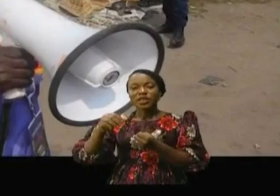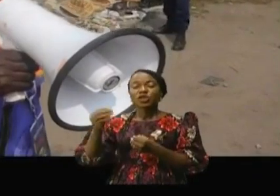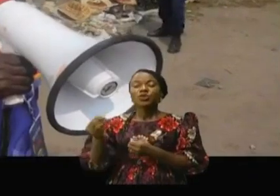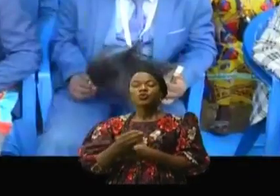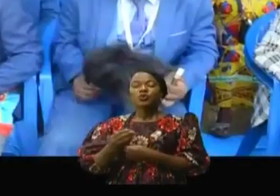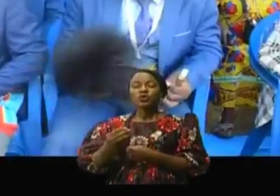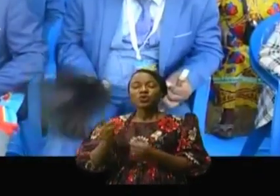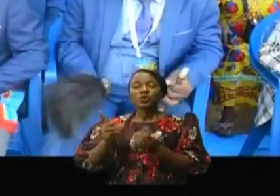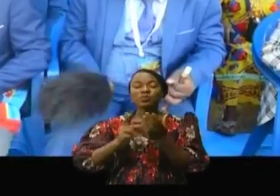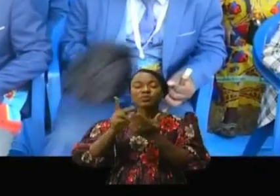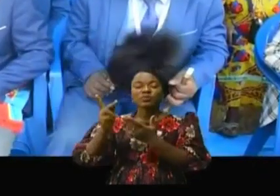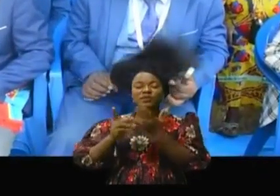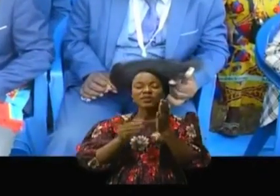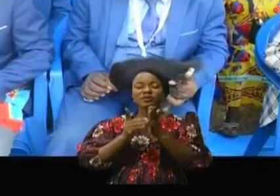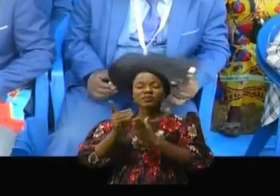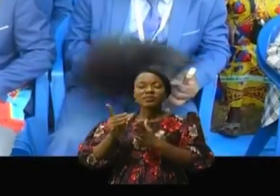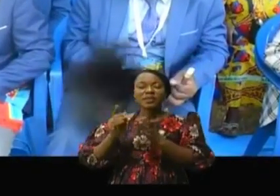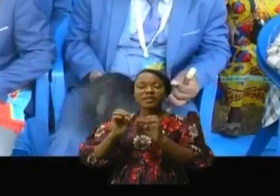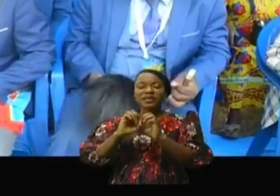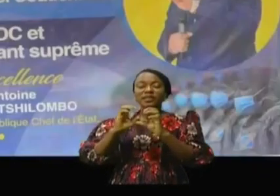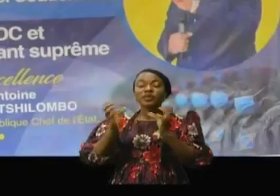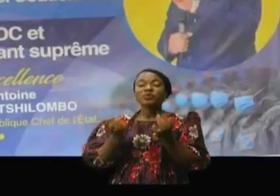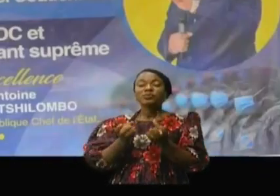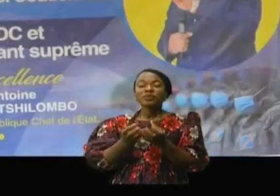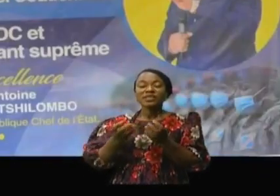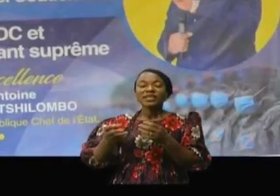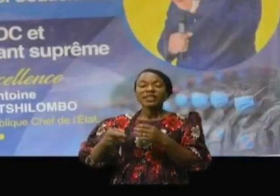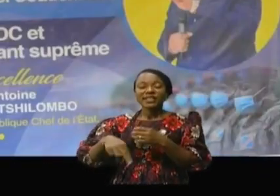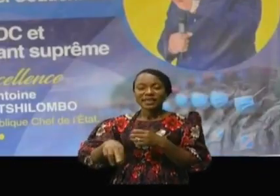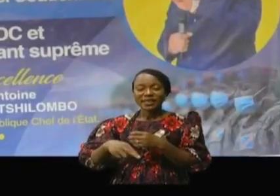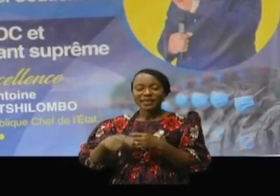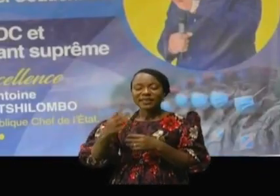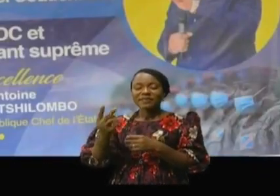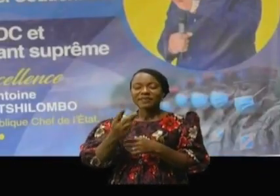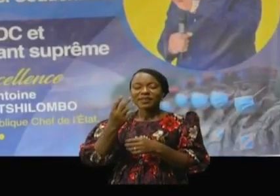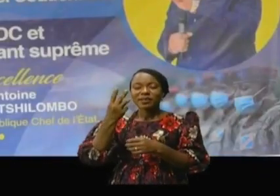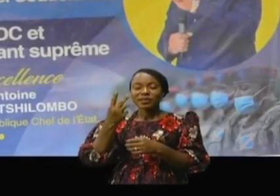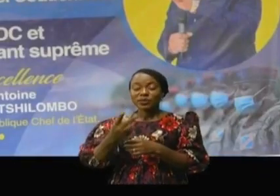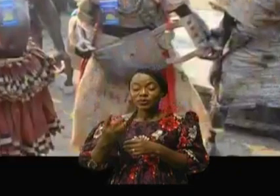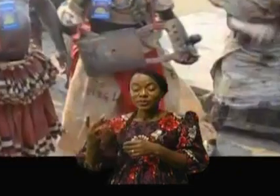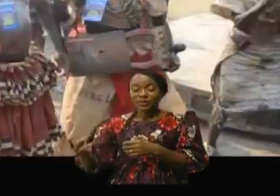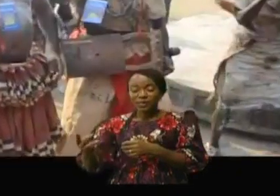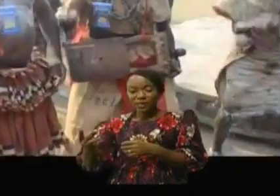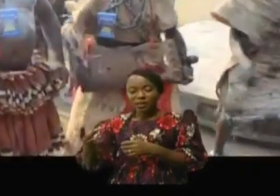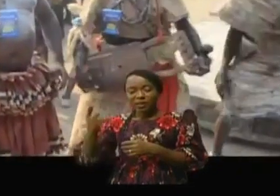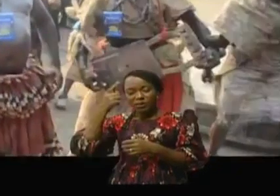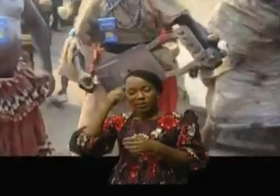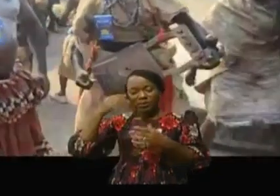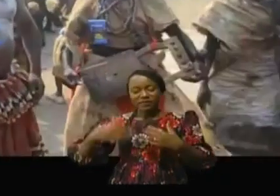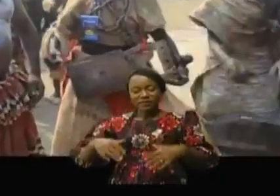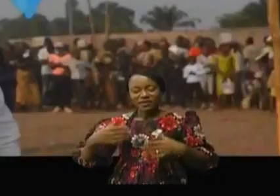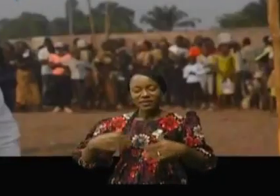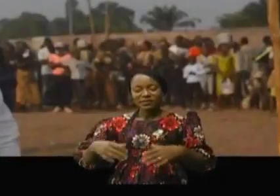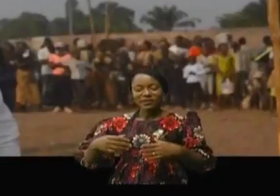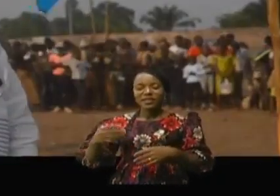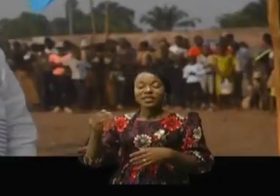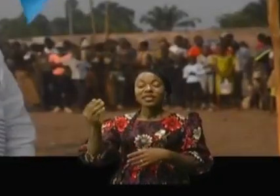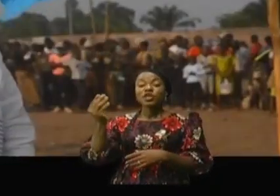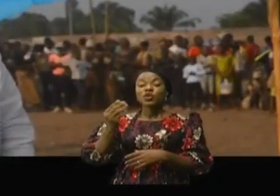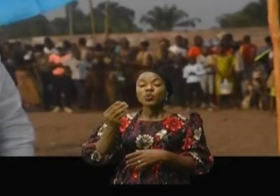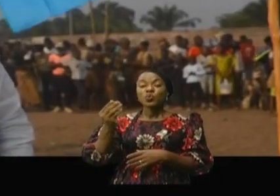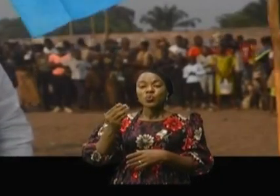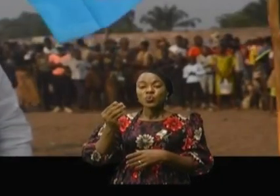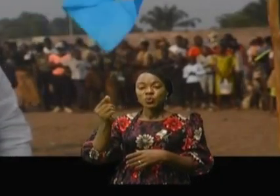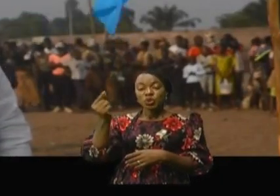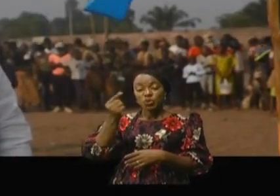de communautés rurales, qui est le thème principal de la 22e édition du Festival de Gungun. Avant toute chose, tout